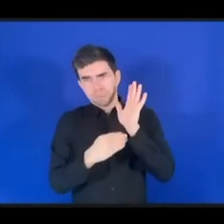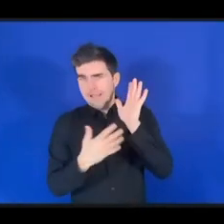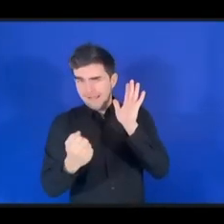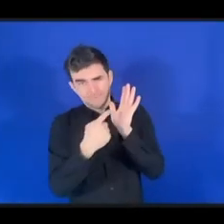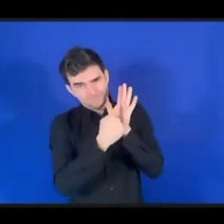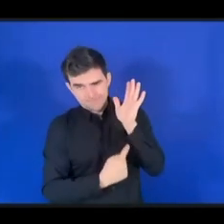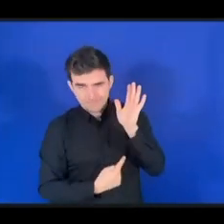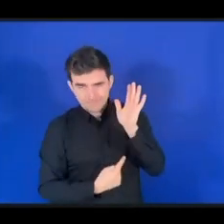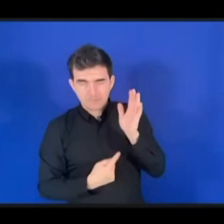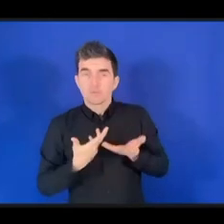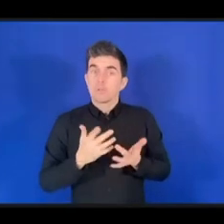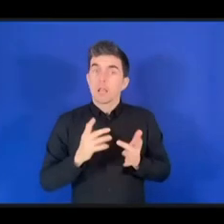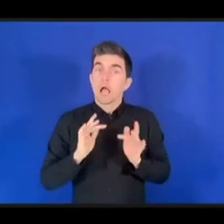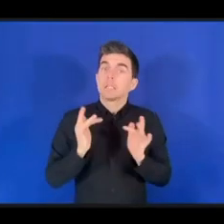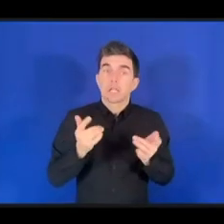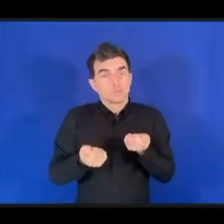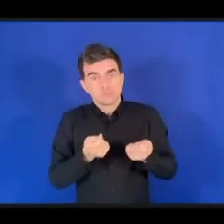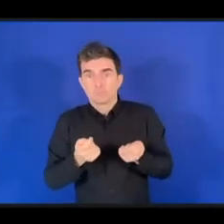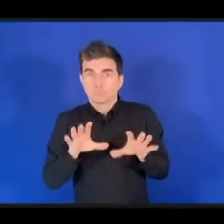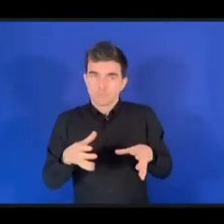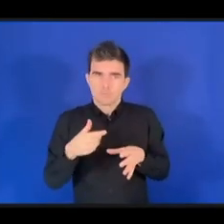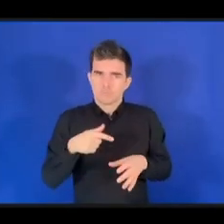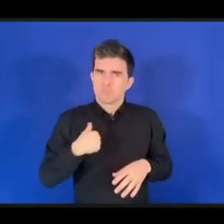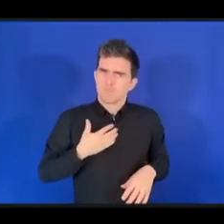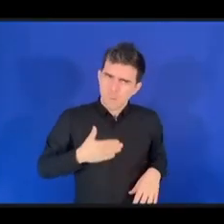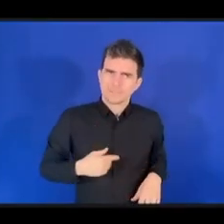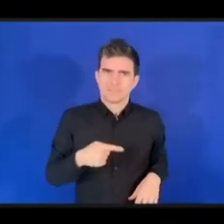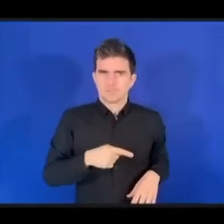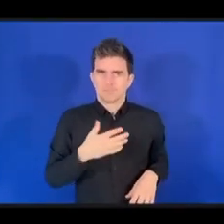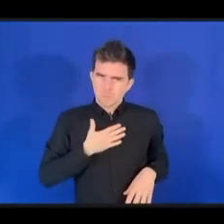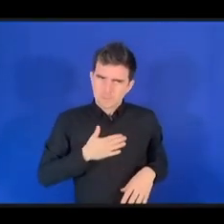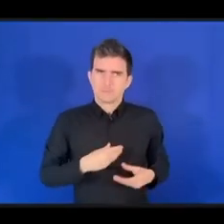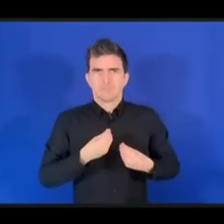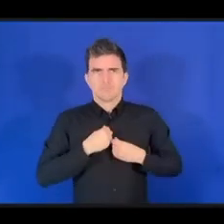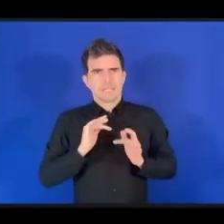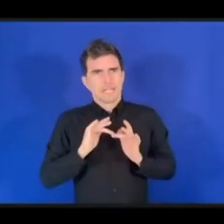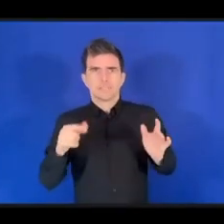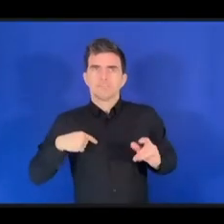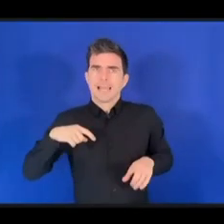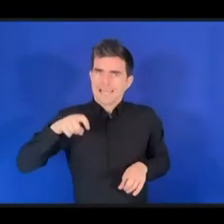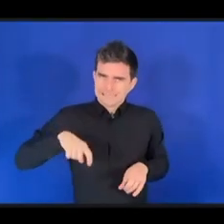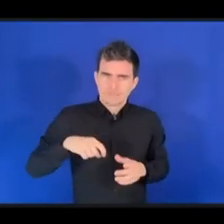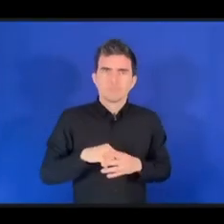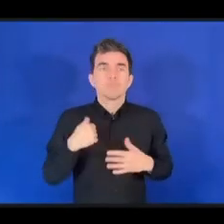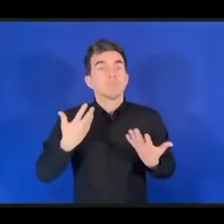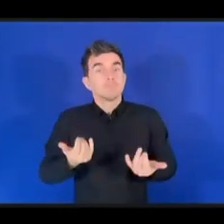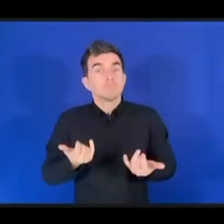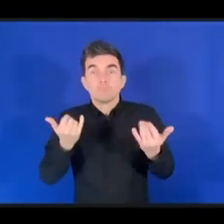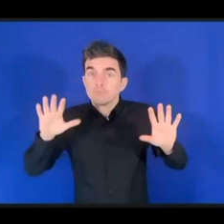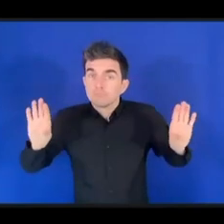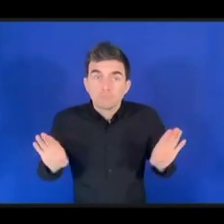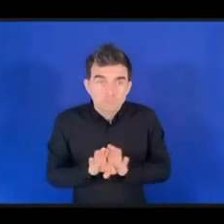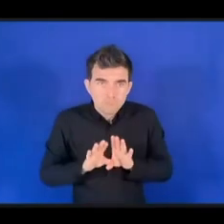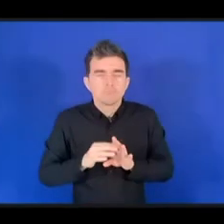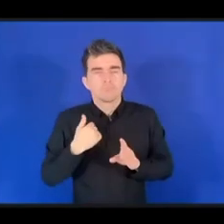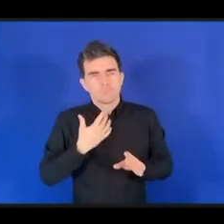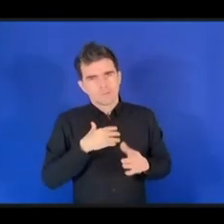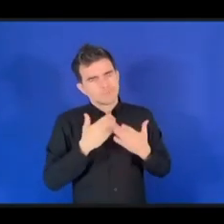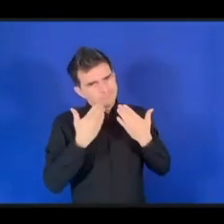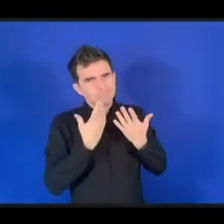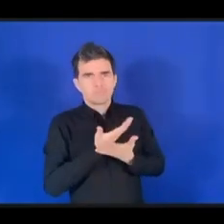وحمايه الاطفال عبر الانترنت والذكاء الاصناعيه الى اخره انا اود ان اتقدم بالشكر لحكومه